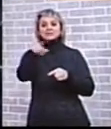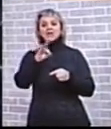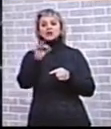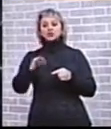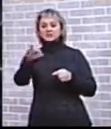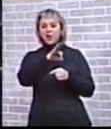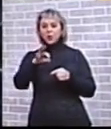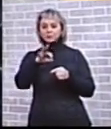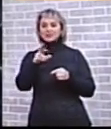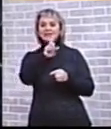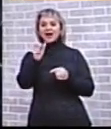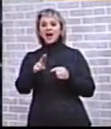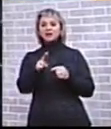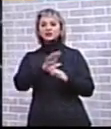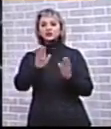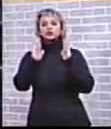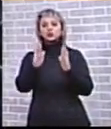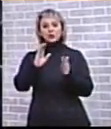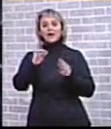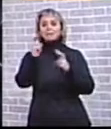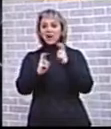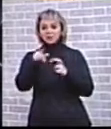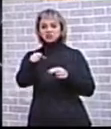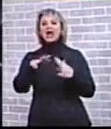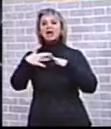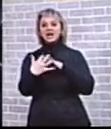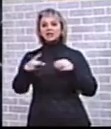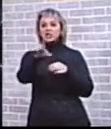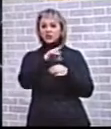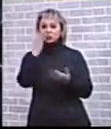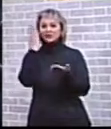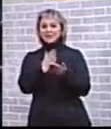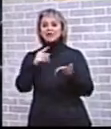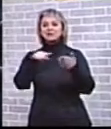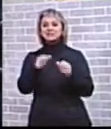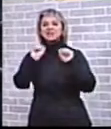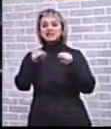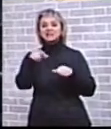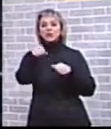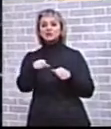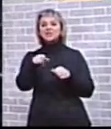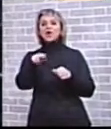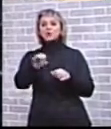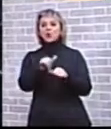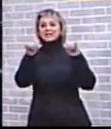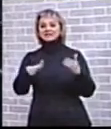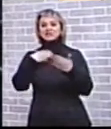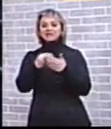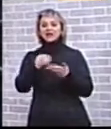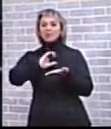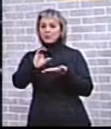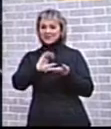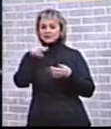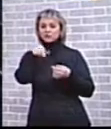Ростовская область, как не только промышленный, но и аграрный регион, имеет потенциальные возможности по развитию своего